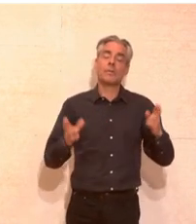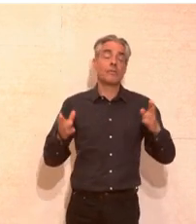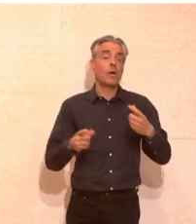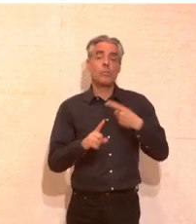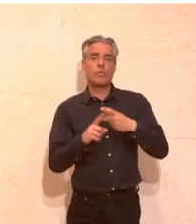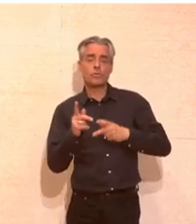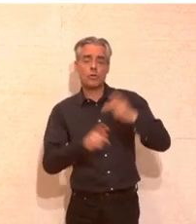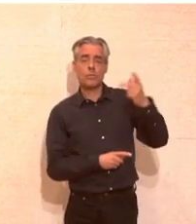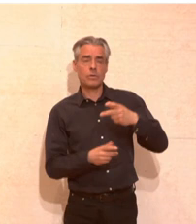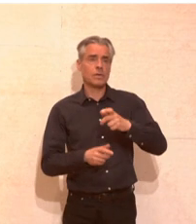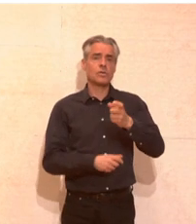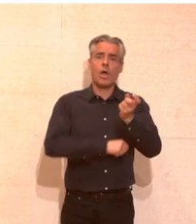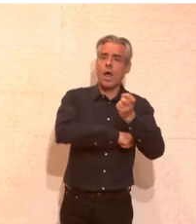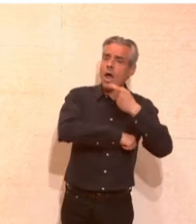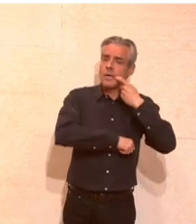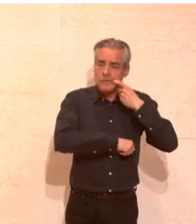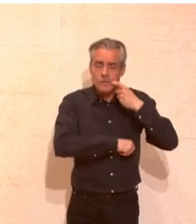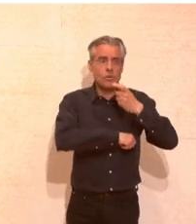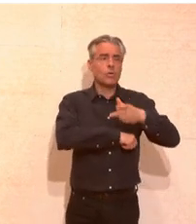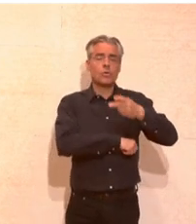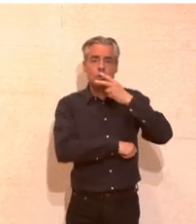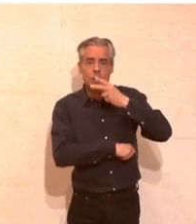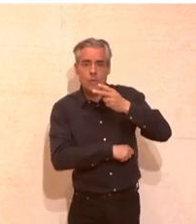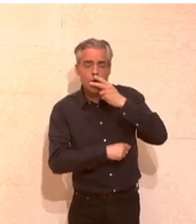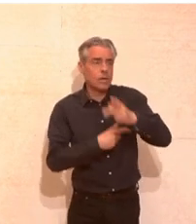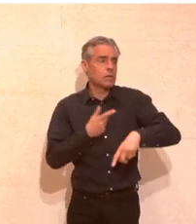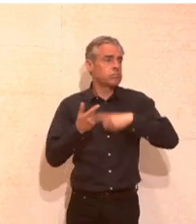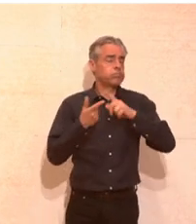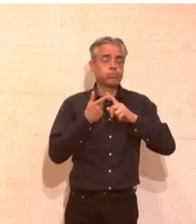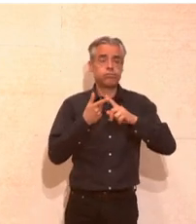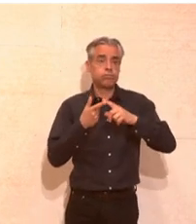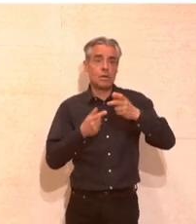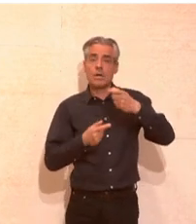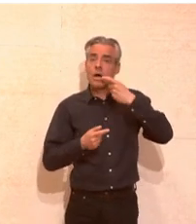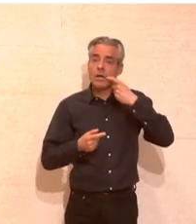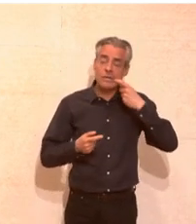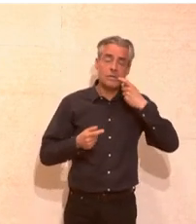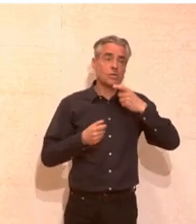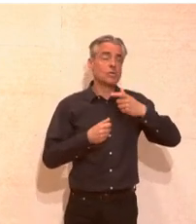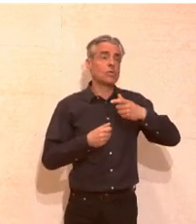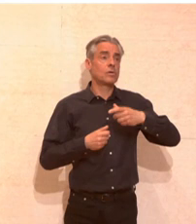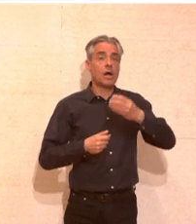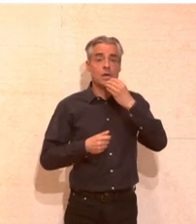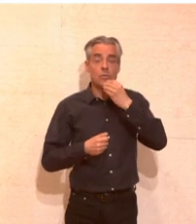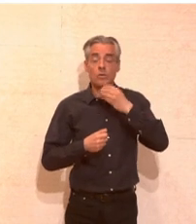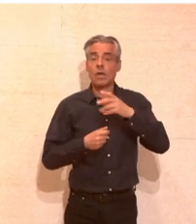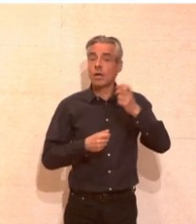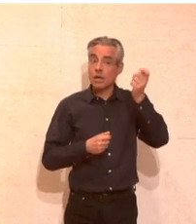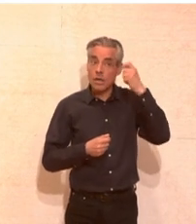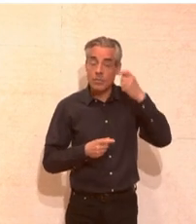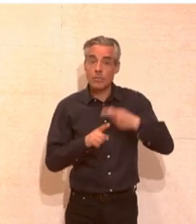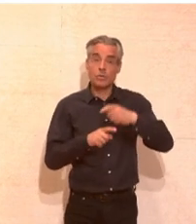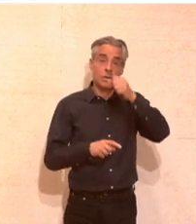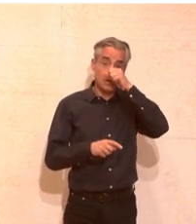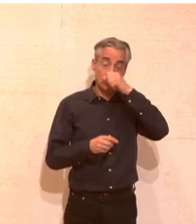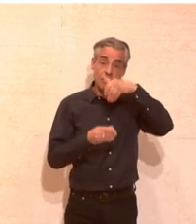une augmentation de l'addiction, que ce soit du tabac, des addictions alimentaires ou du cannabis, et aussi une